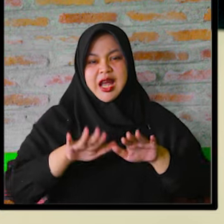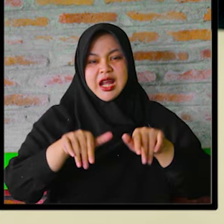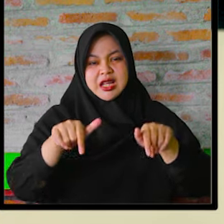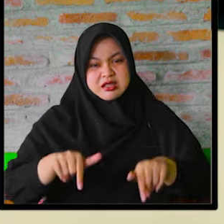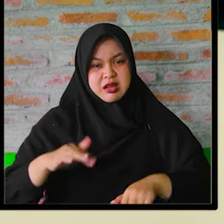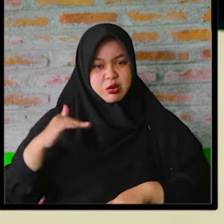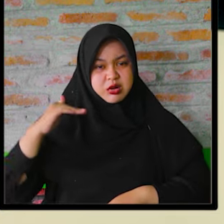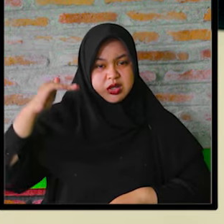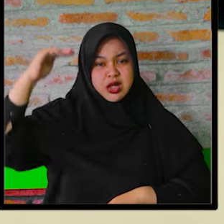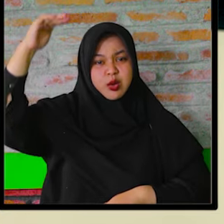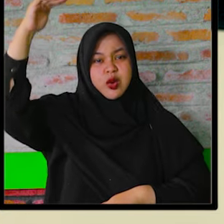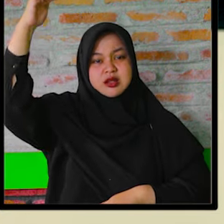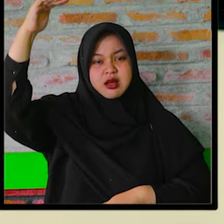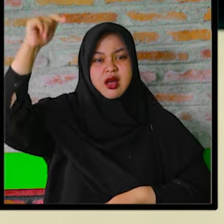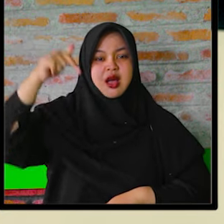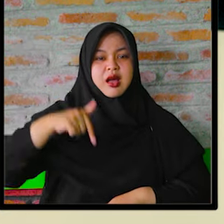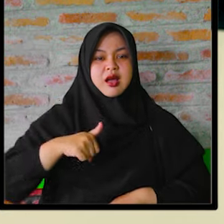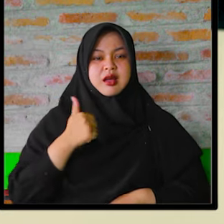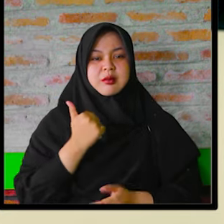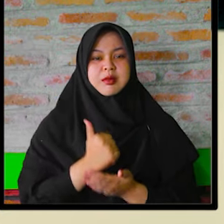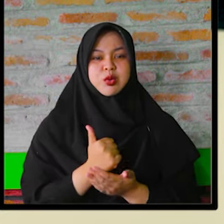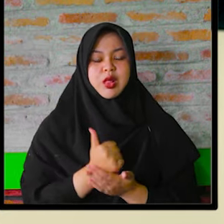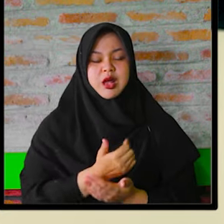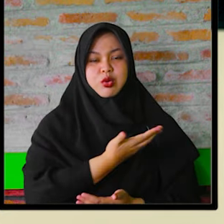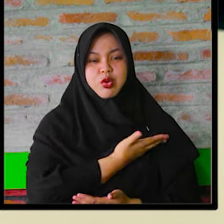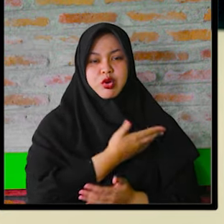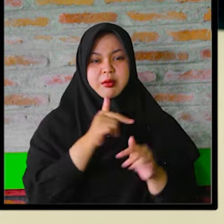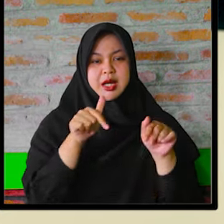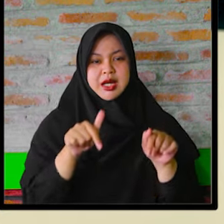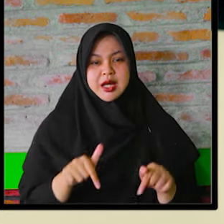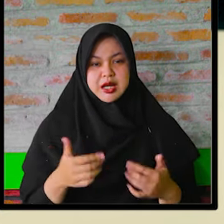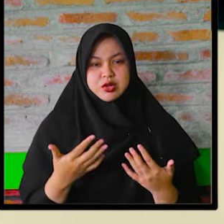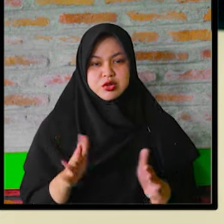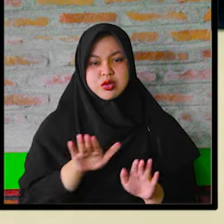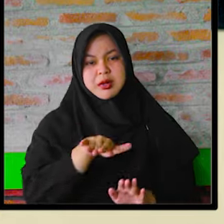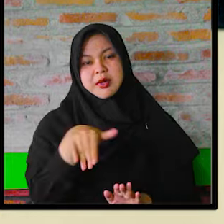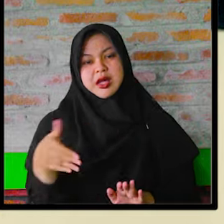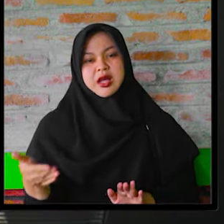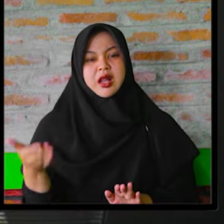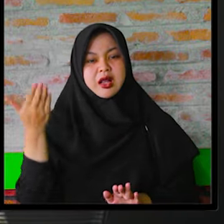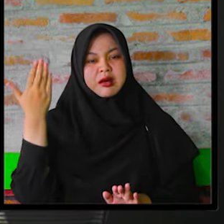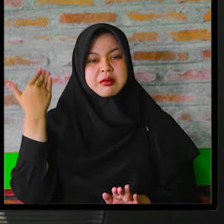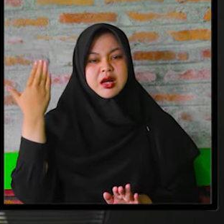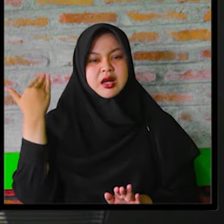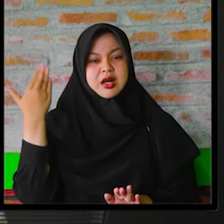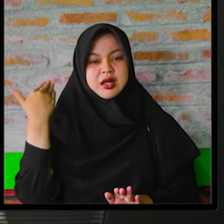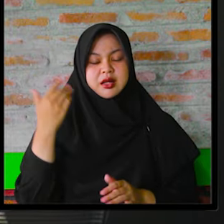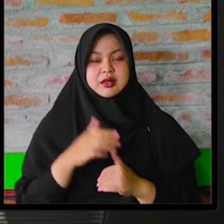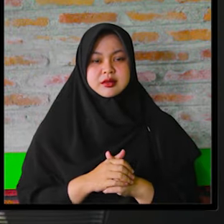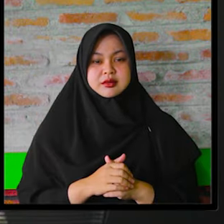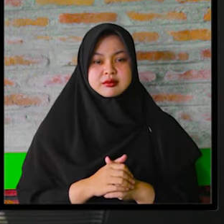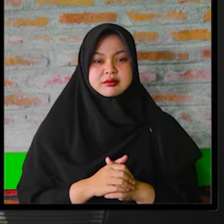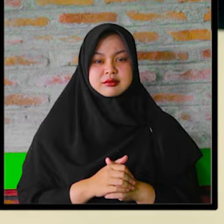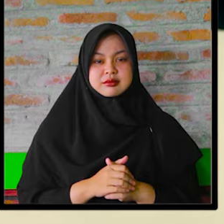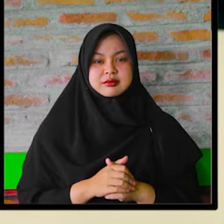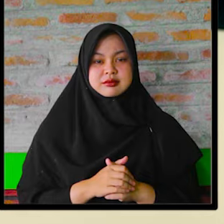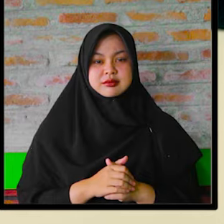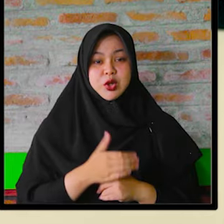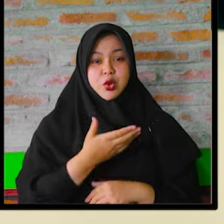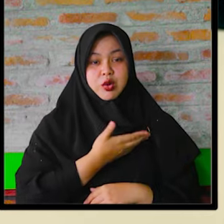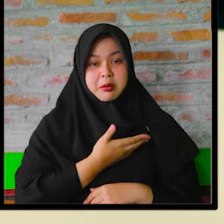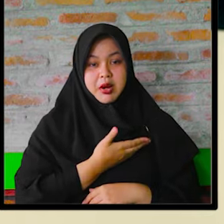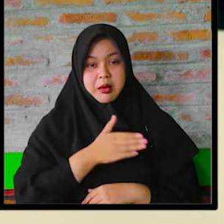dewasa karena kebetulan korbannya sekarang ee sudah meninggal kemarin Allah yarham ya korbannya Heeh